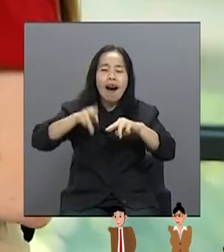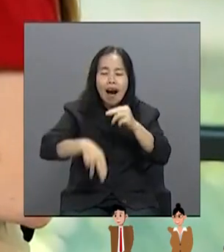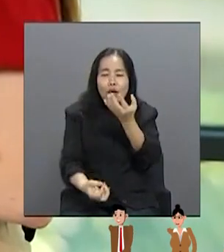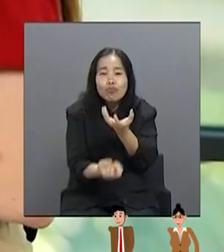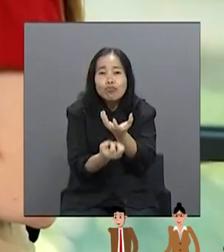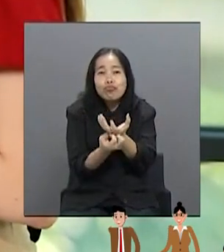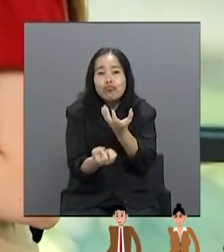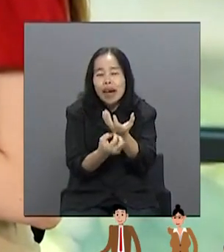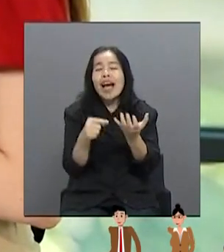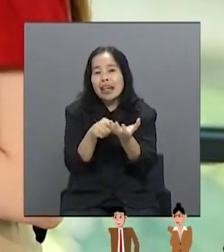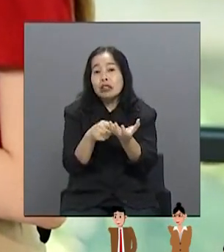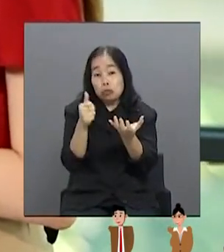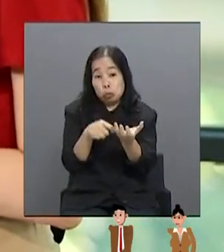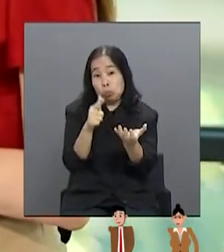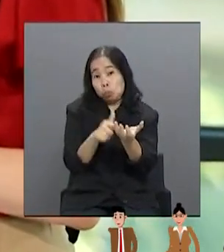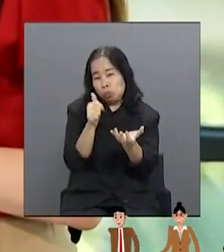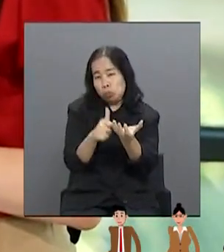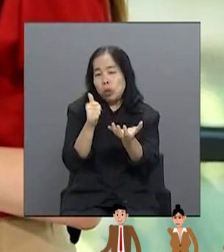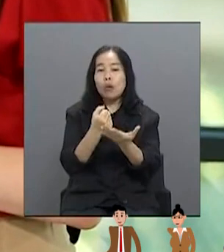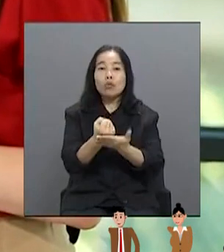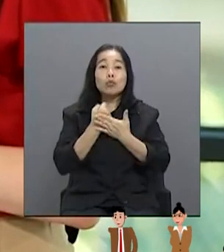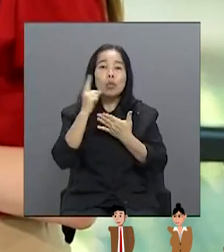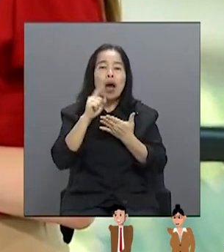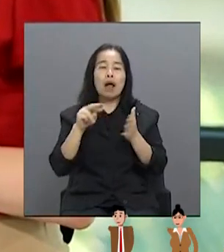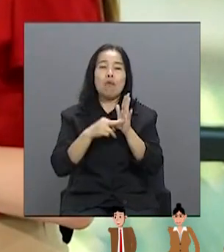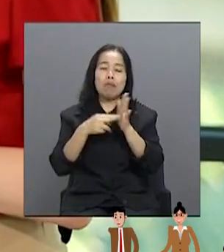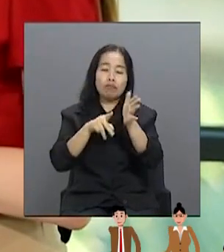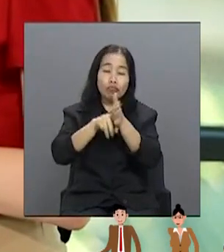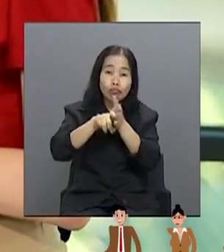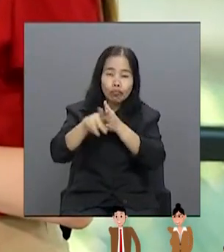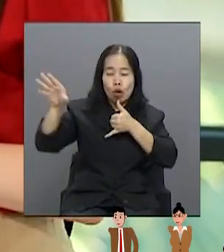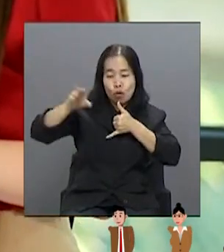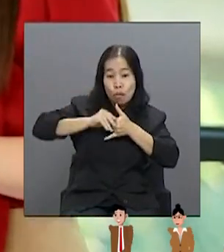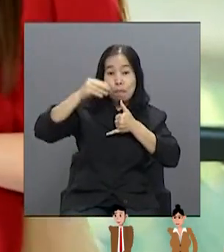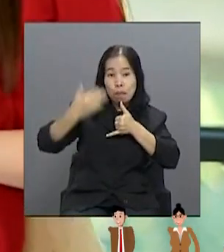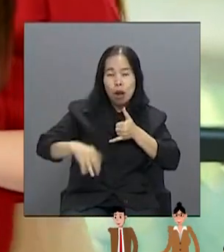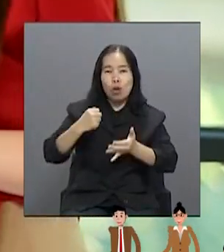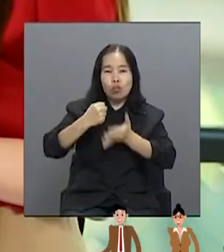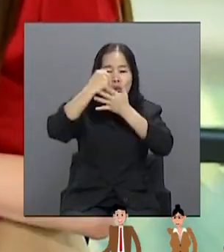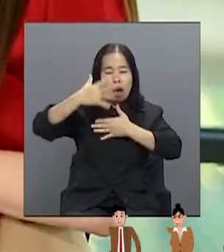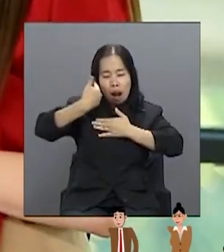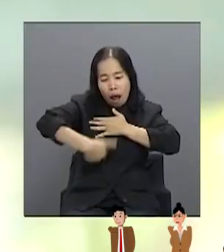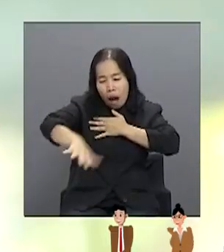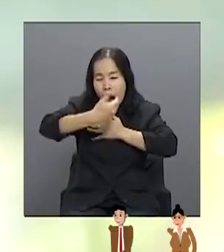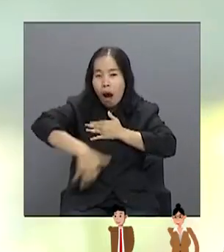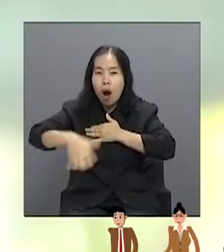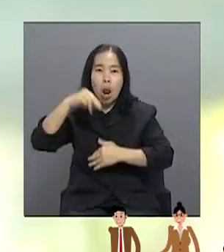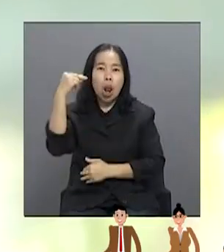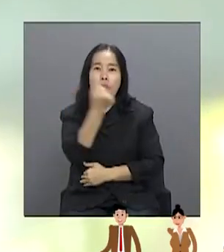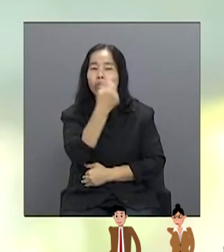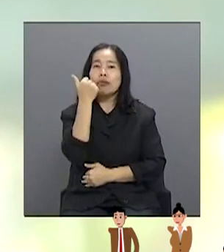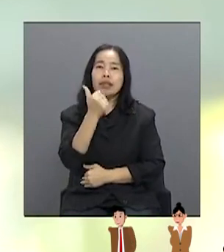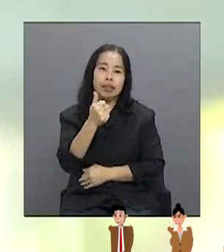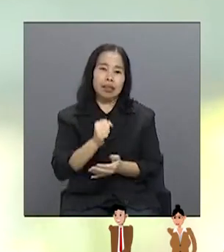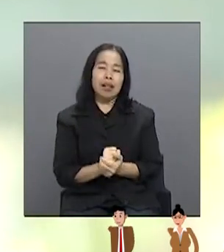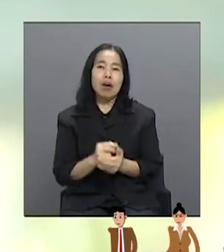ะฆ่าเชื้อไวรัสแล้วลดการติดเชื้อนะครับแล้วเนี่ยอันตัวนี้ก็เป็นสรรพคุณอันนึงที่ดีมากเลย ก็คือเหมือนเราเอาไป